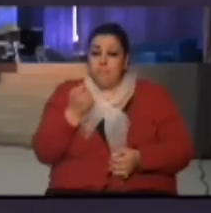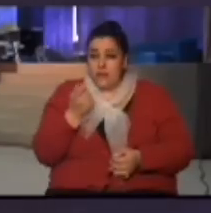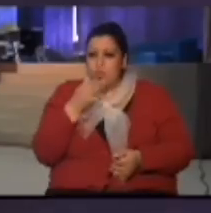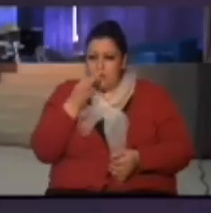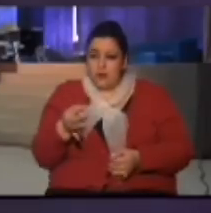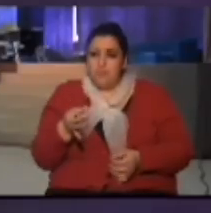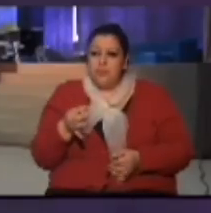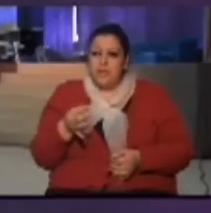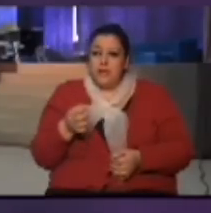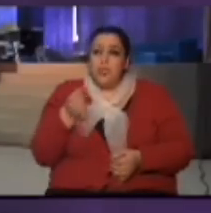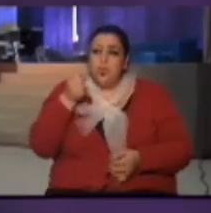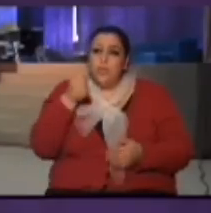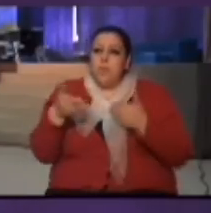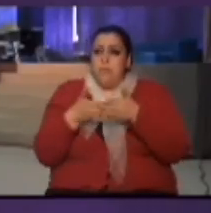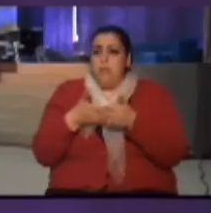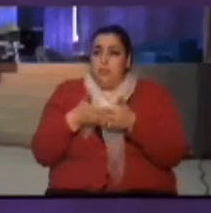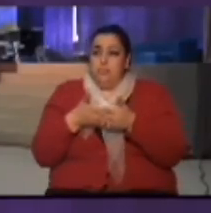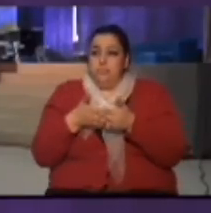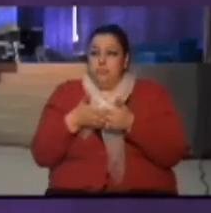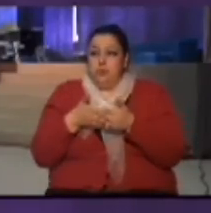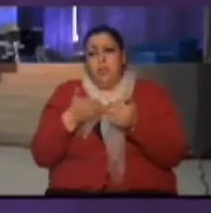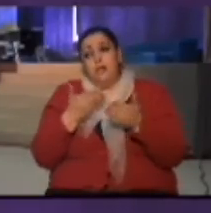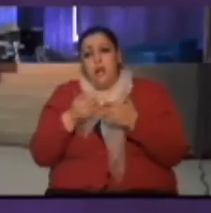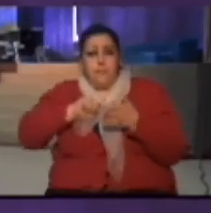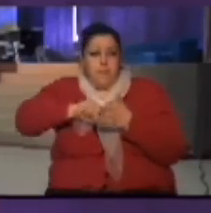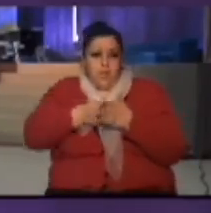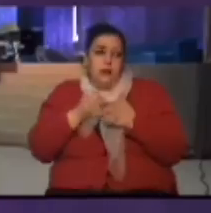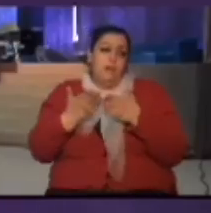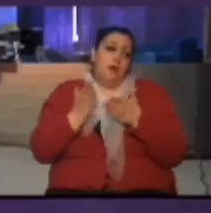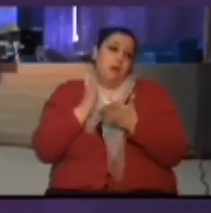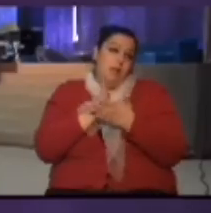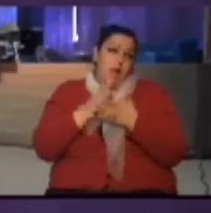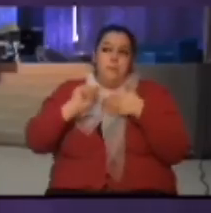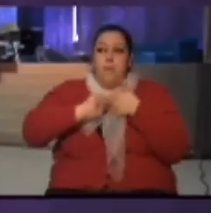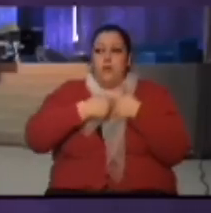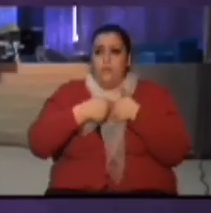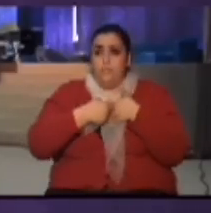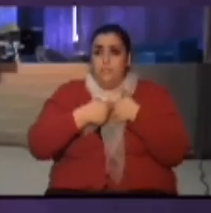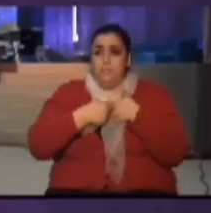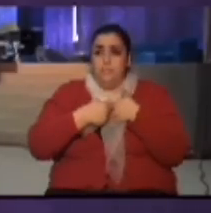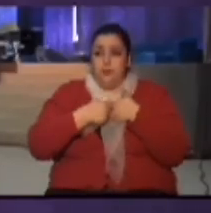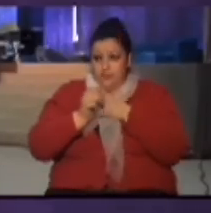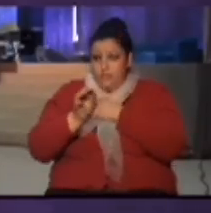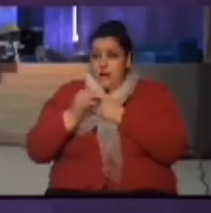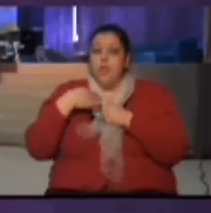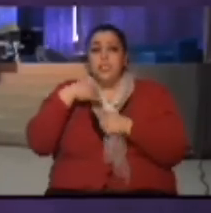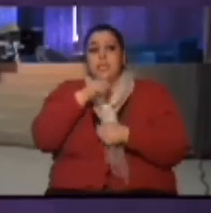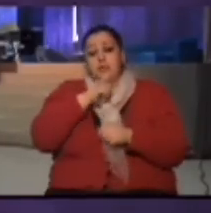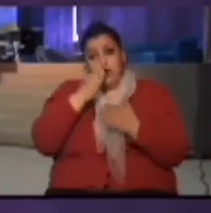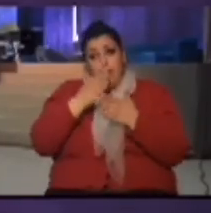Փակ դուռ, դուռը փակվում է ներսից կամ դրսից։ Դուռը փակում են կամ քո վրա, կամ դու ես փակում քո վրա